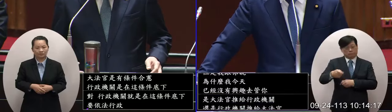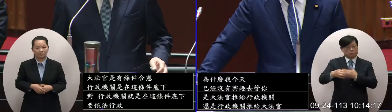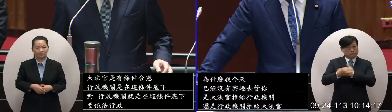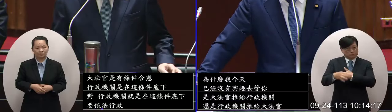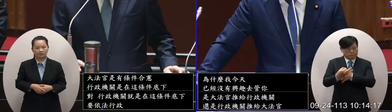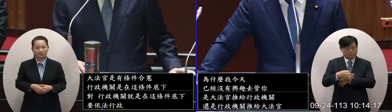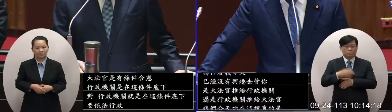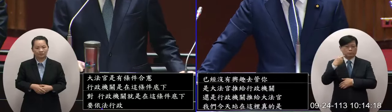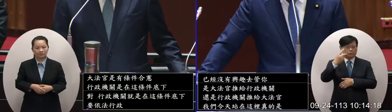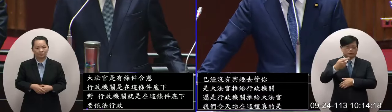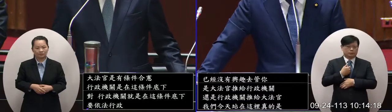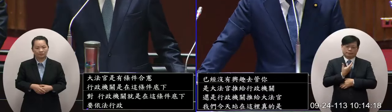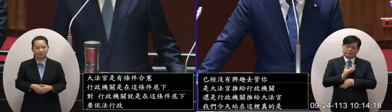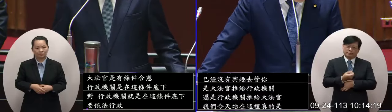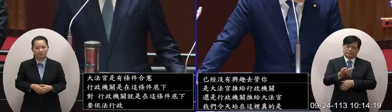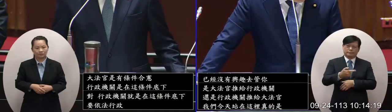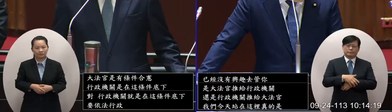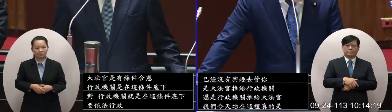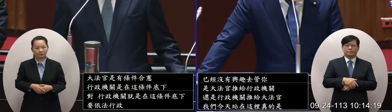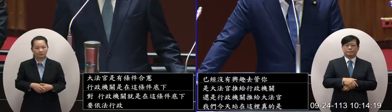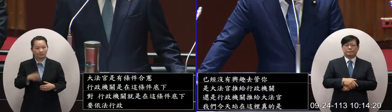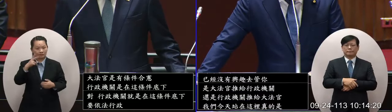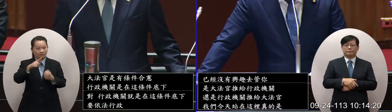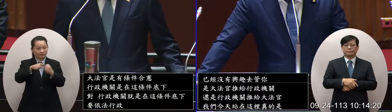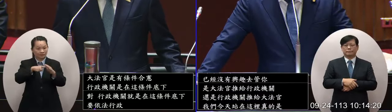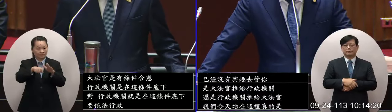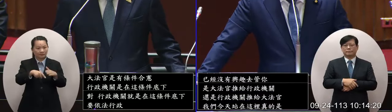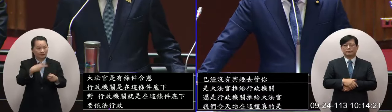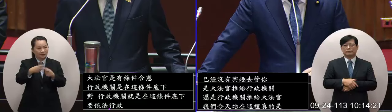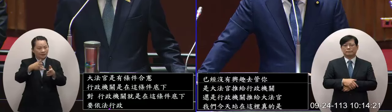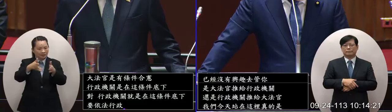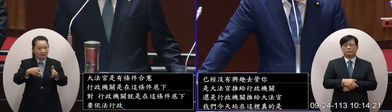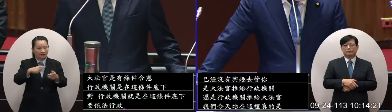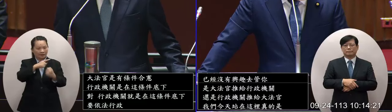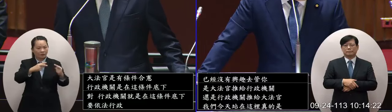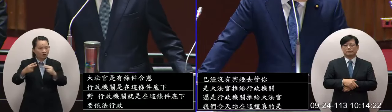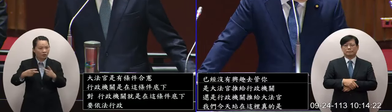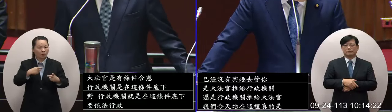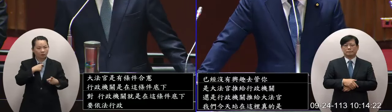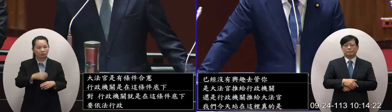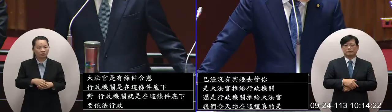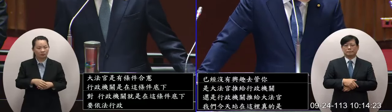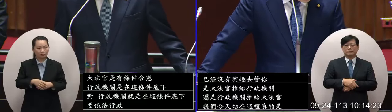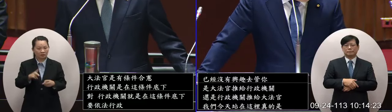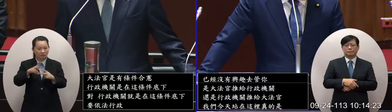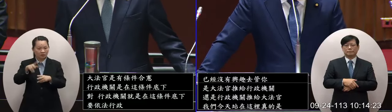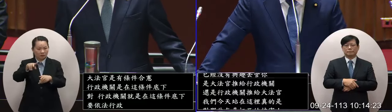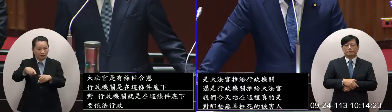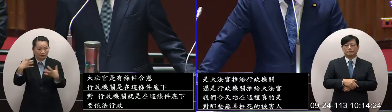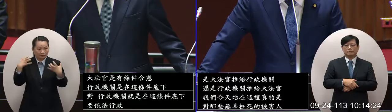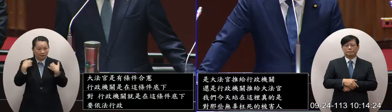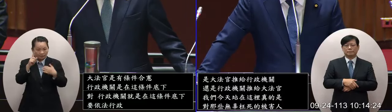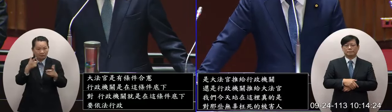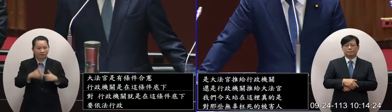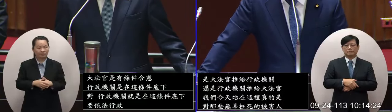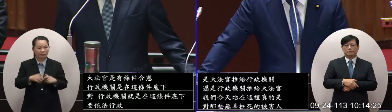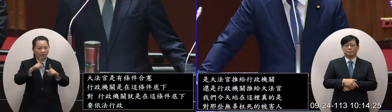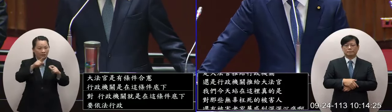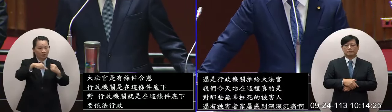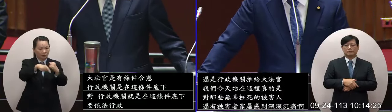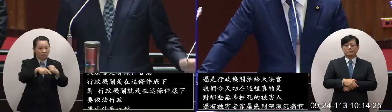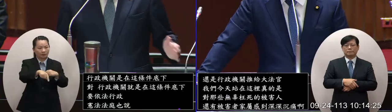属感到深深的沉痛。 宪法法庭也说2年内要完成很多法律的修改，这不只是行政院的责任，大院